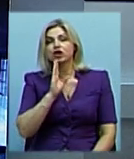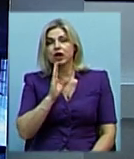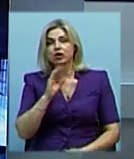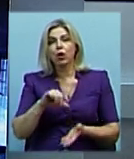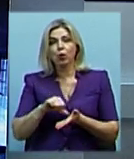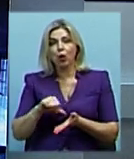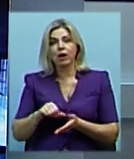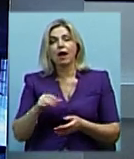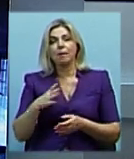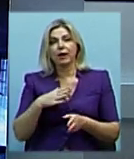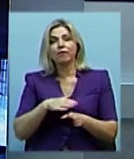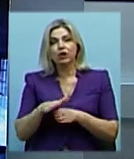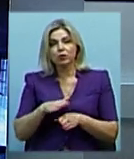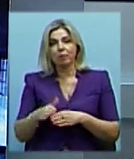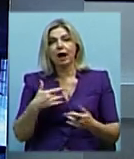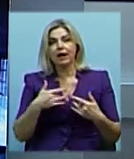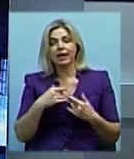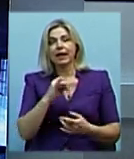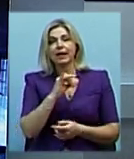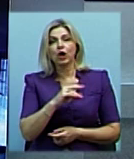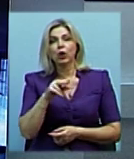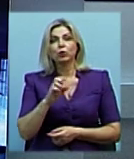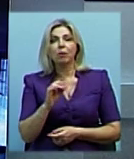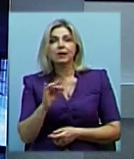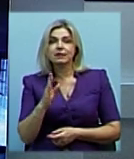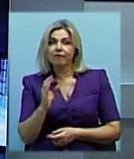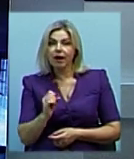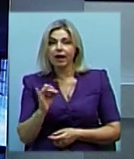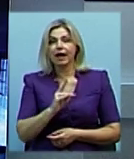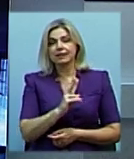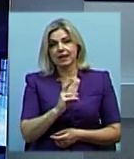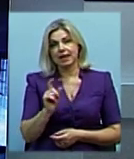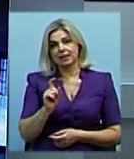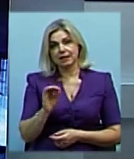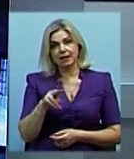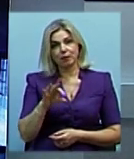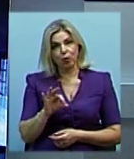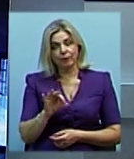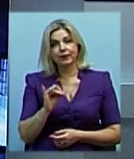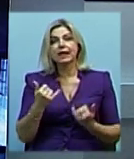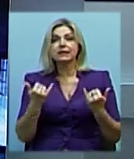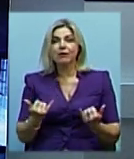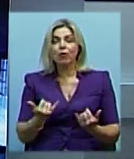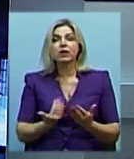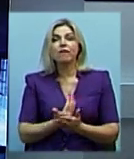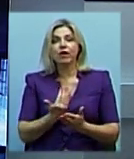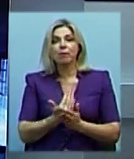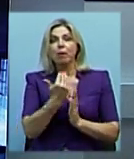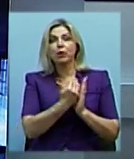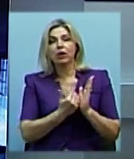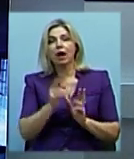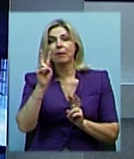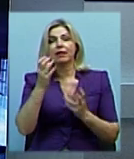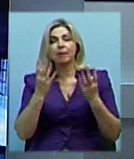вистави виконують Полос, артистки Ірина Тубальцева та Ксенія Засипко. І сьогоднішній випуск програми «Тема